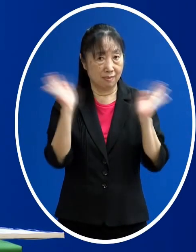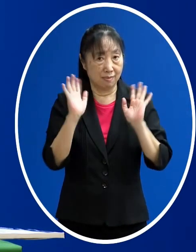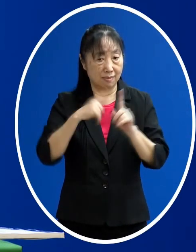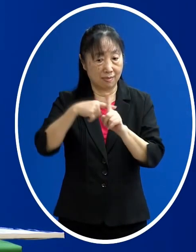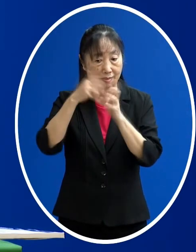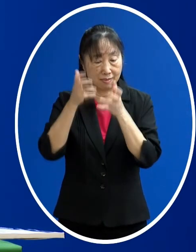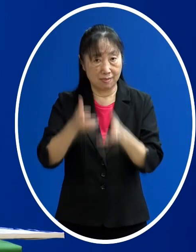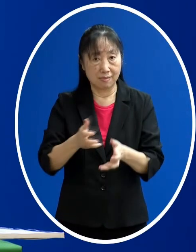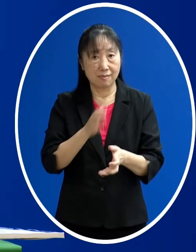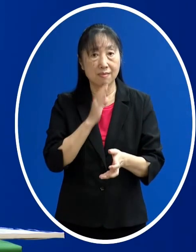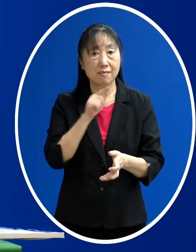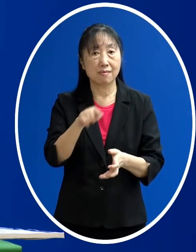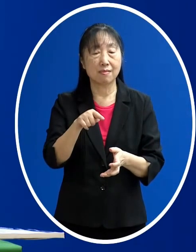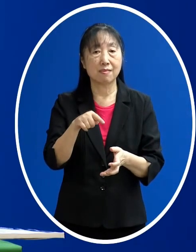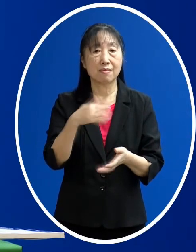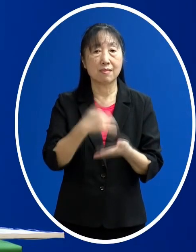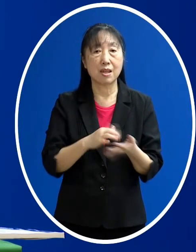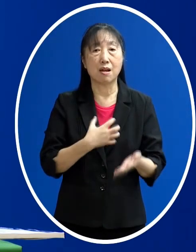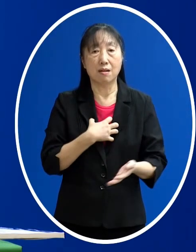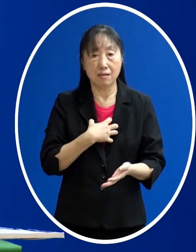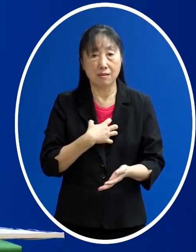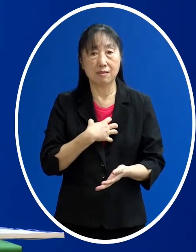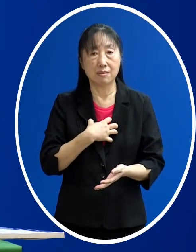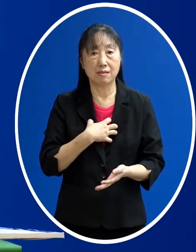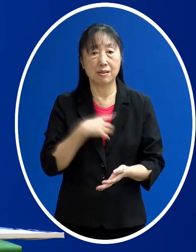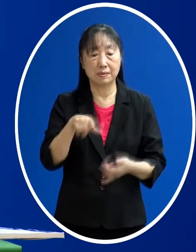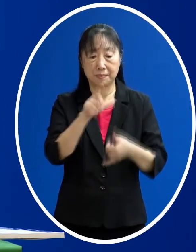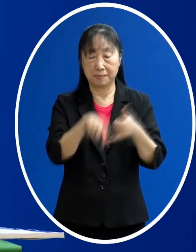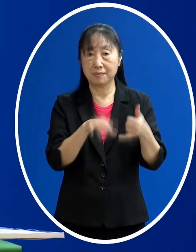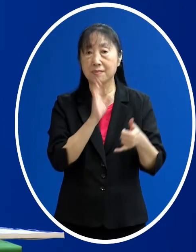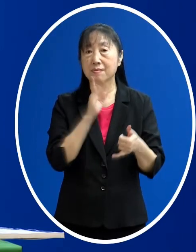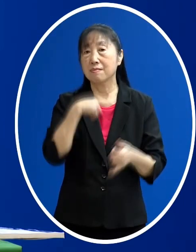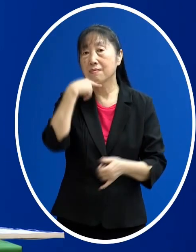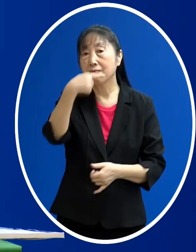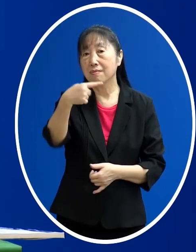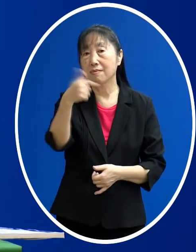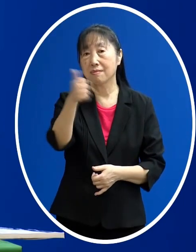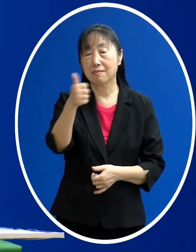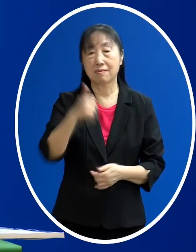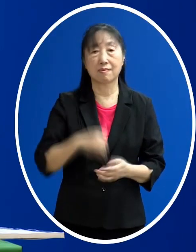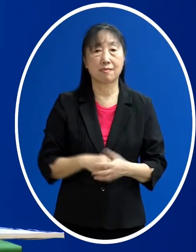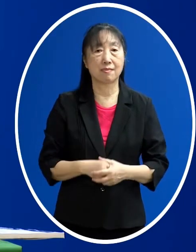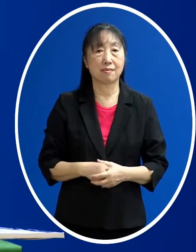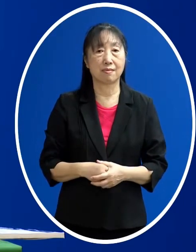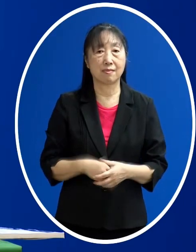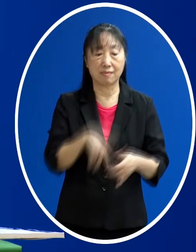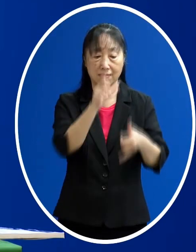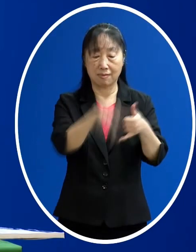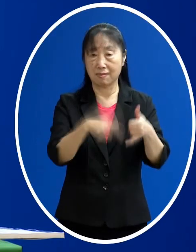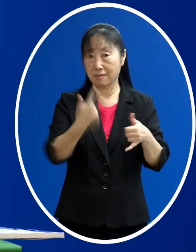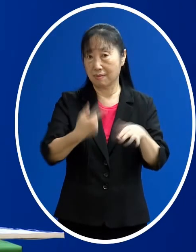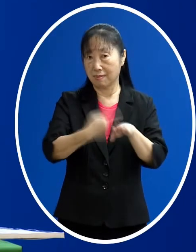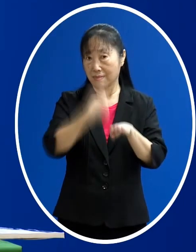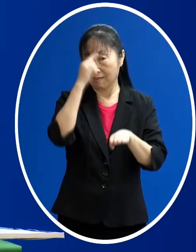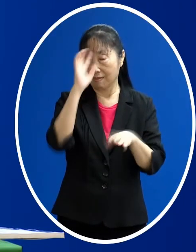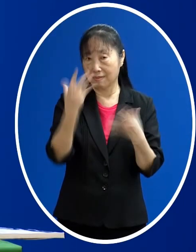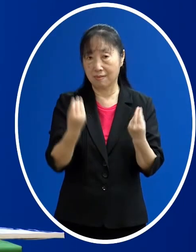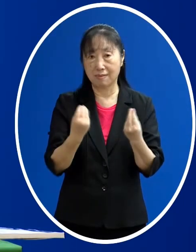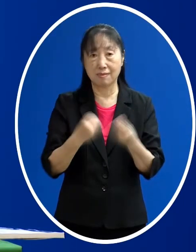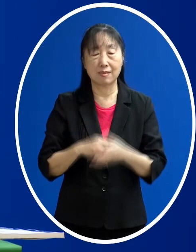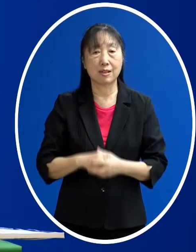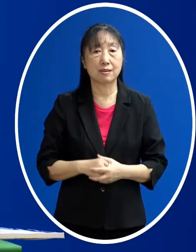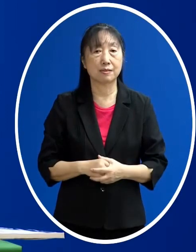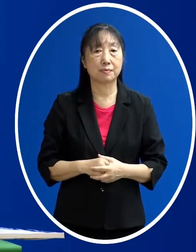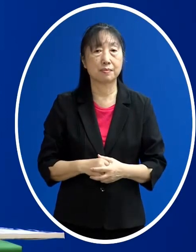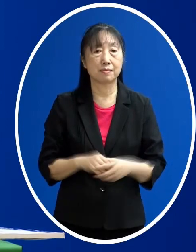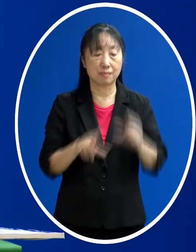症，这个是属于哮吼症的一个个案，这是一个1岁的男童，本身没有慢性病史，那